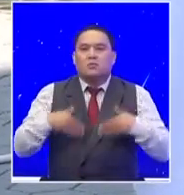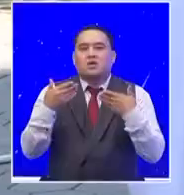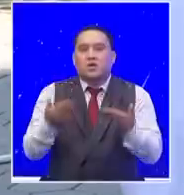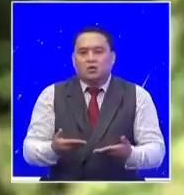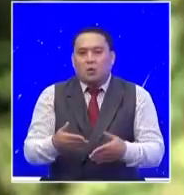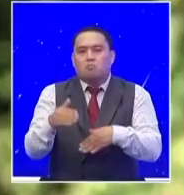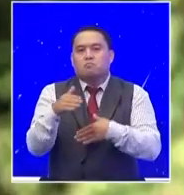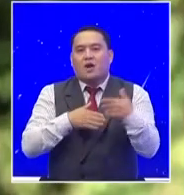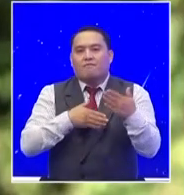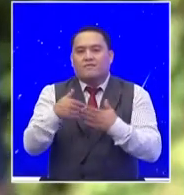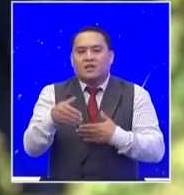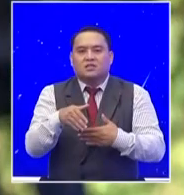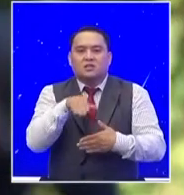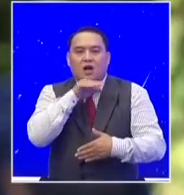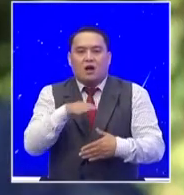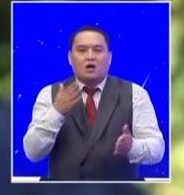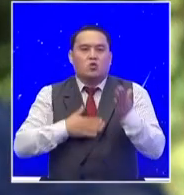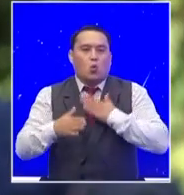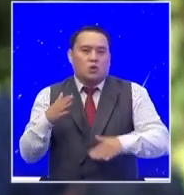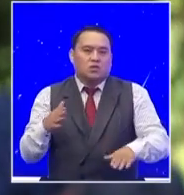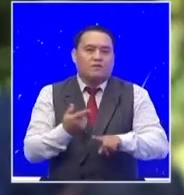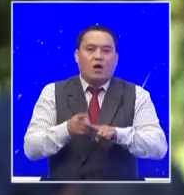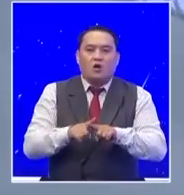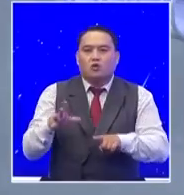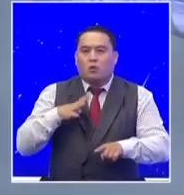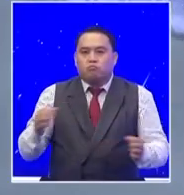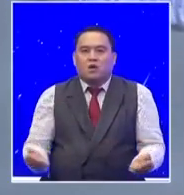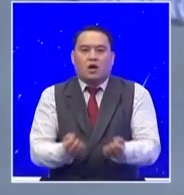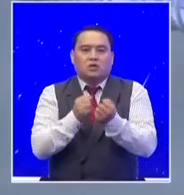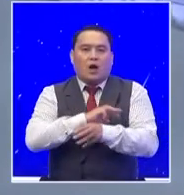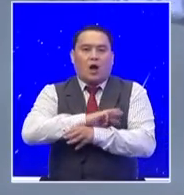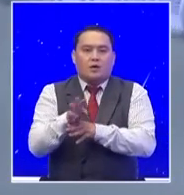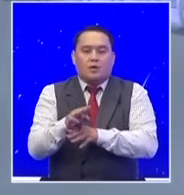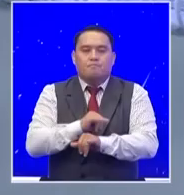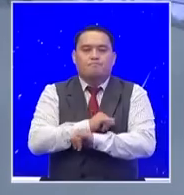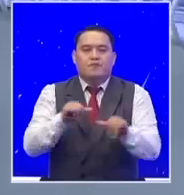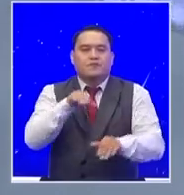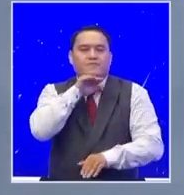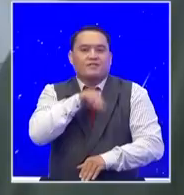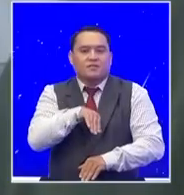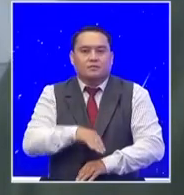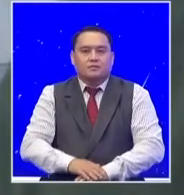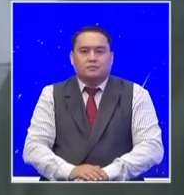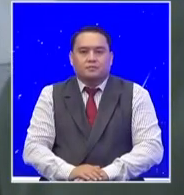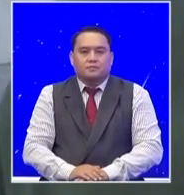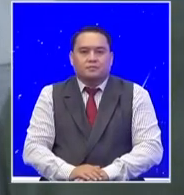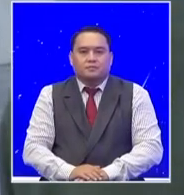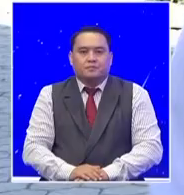самой благородной профессии встретили, как говорится, на ура. Ведь такая поддержка обеспечит рост профессионализма.